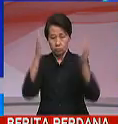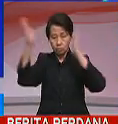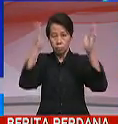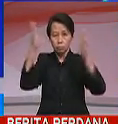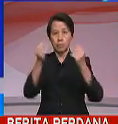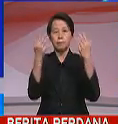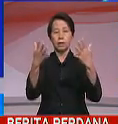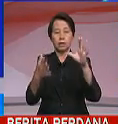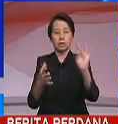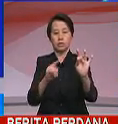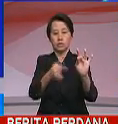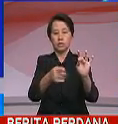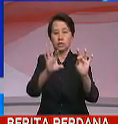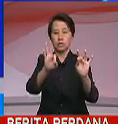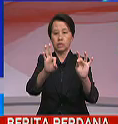Malaysia sebanyak